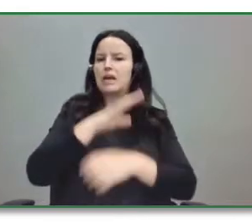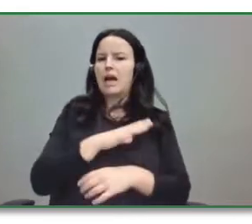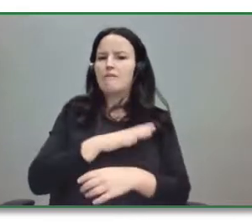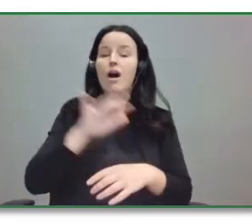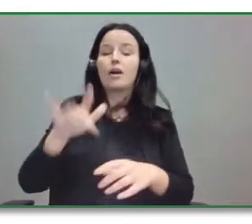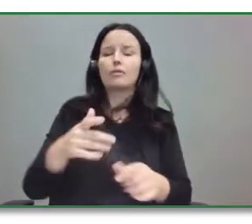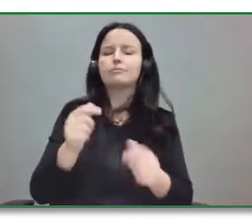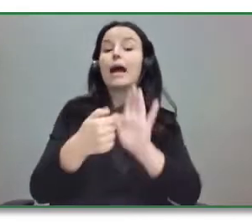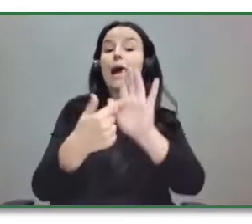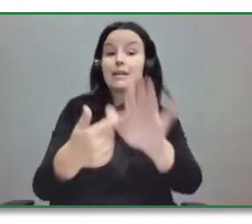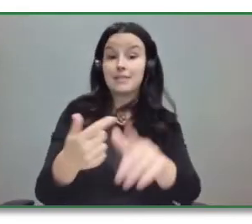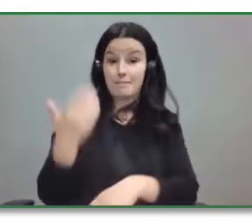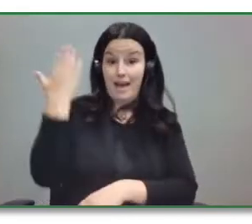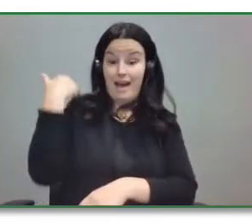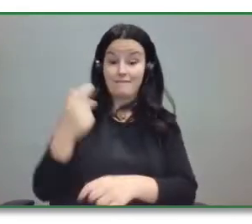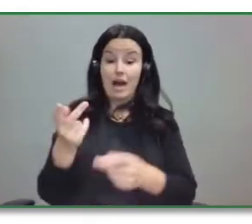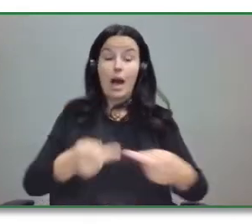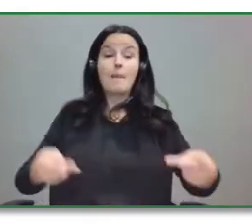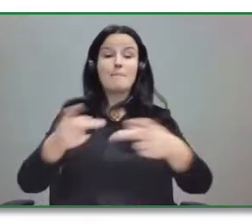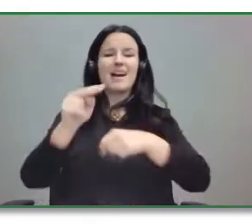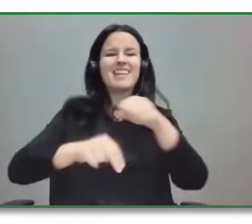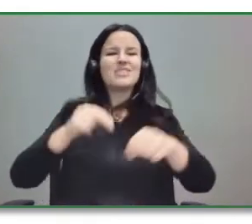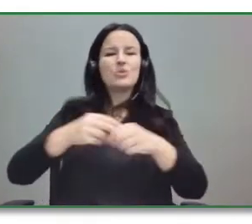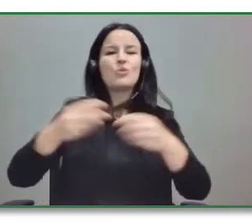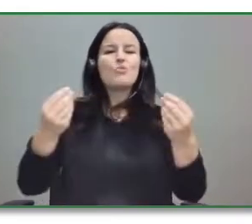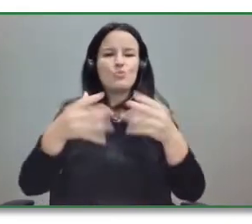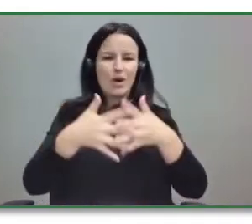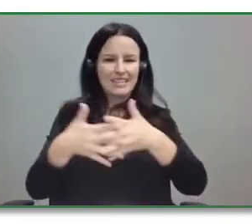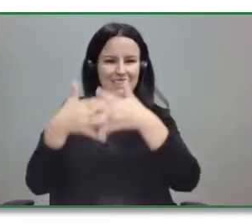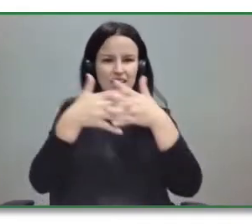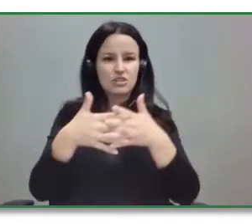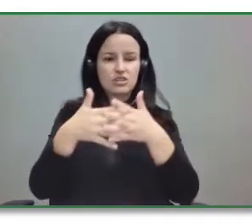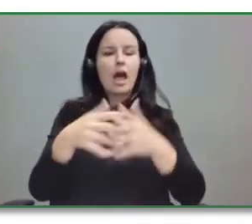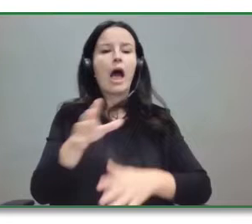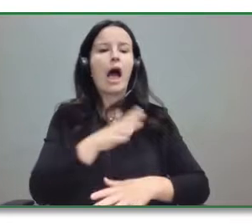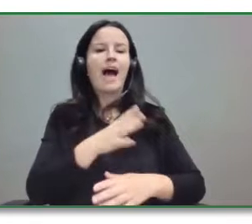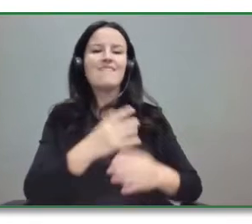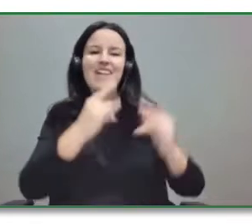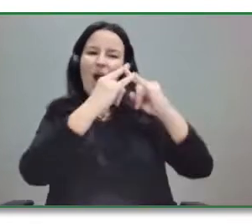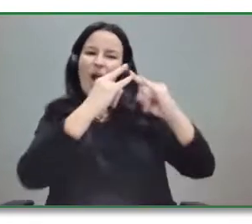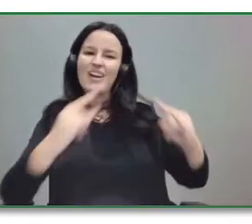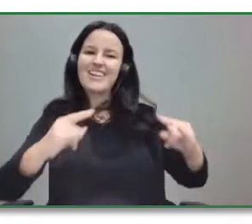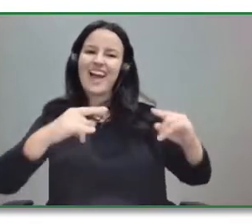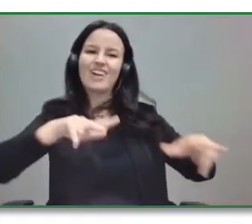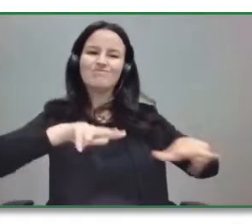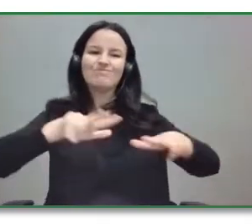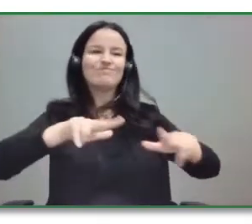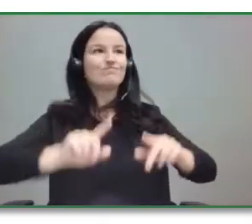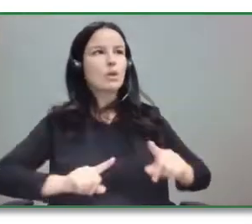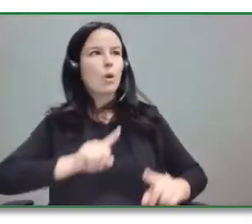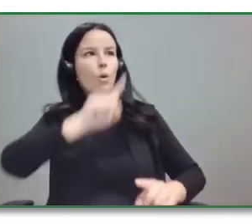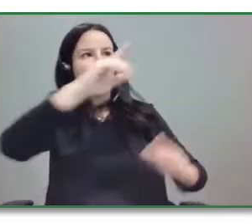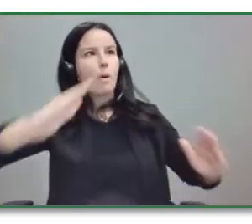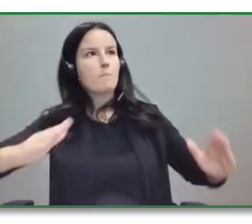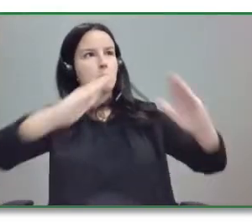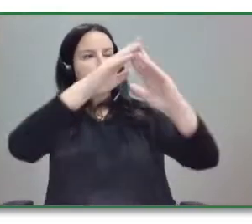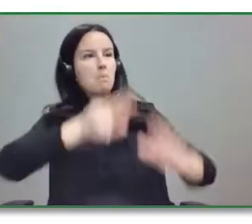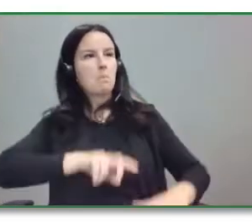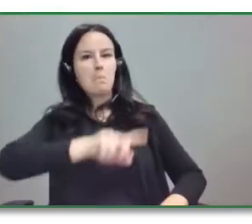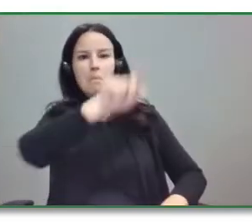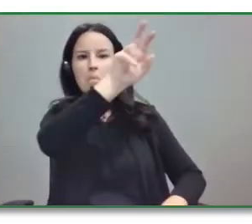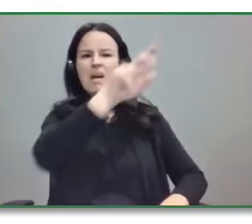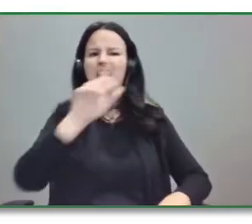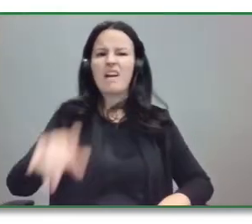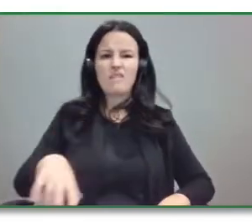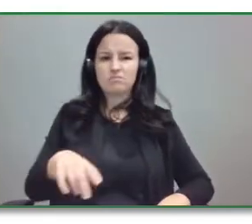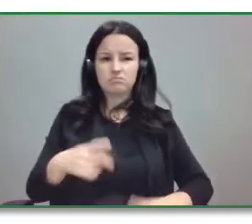les parcs nationaux aux États-Unis construisaient un nouveau camp de randonnée au sommet d'une montagne et ont décidé que puisque personne en fauteuil roulant